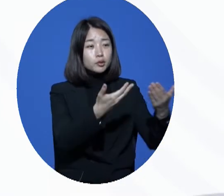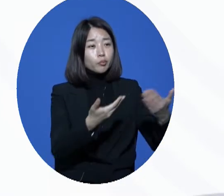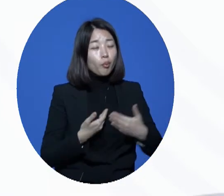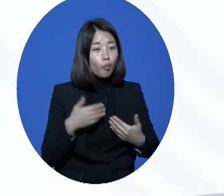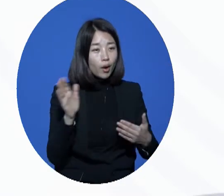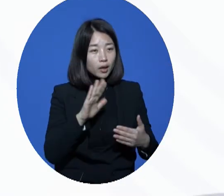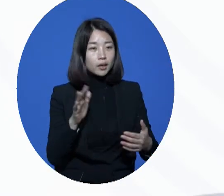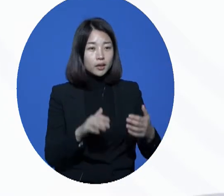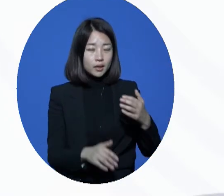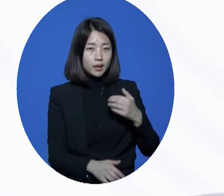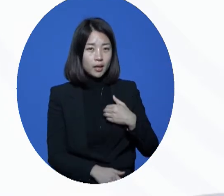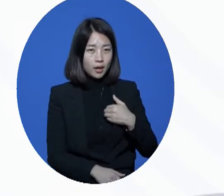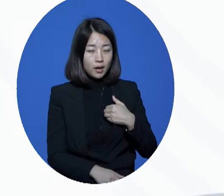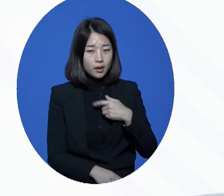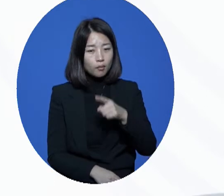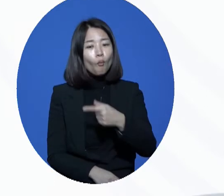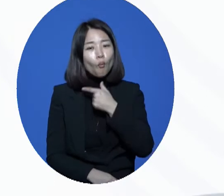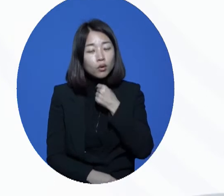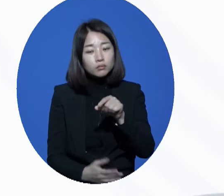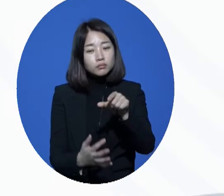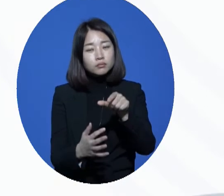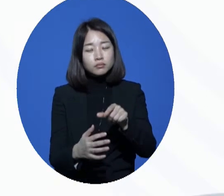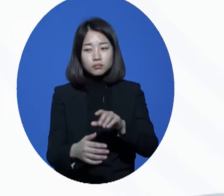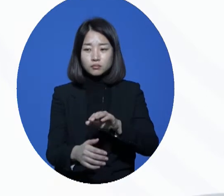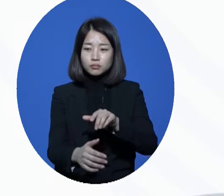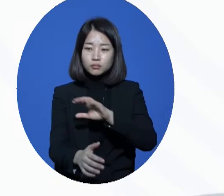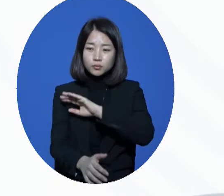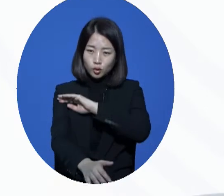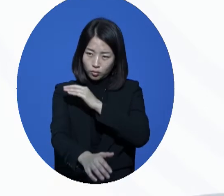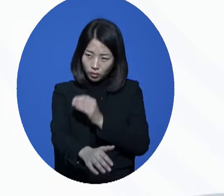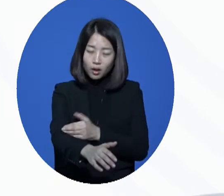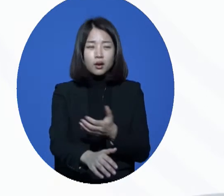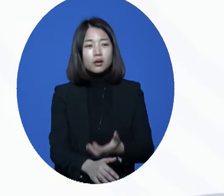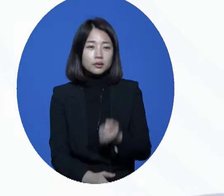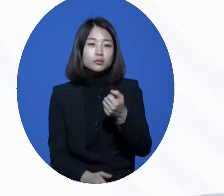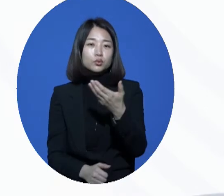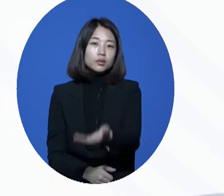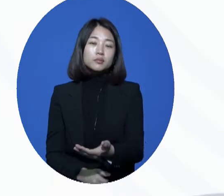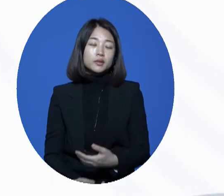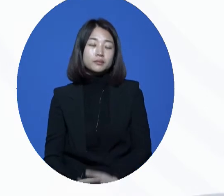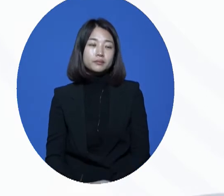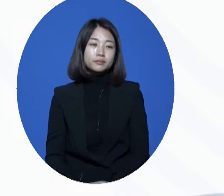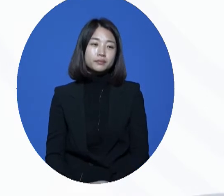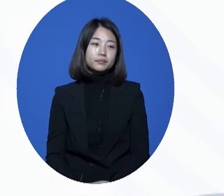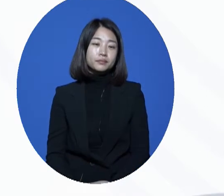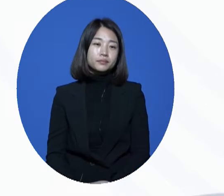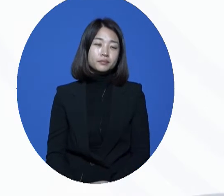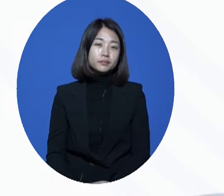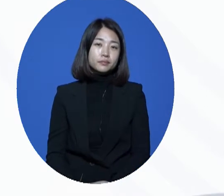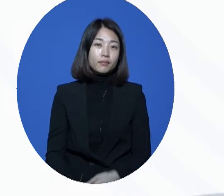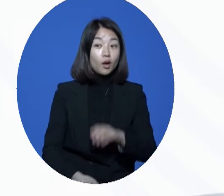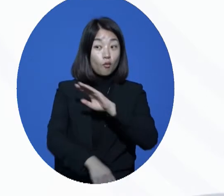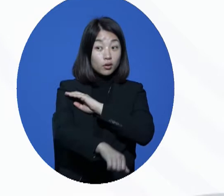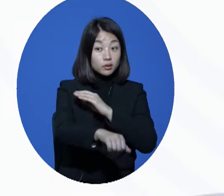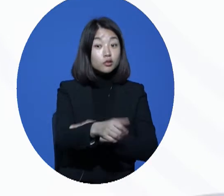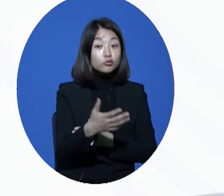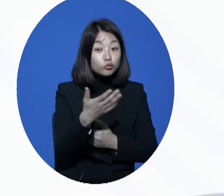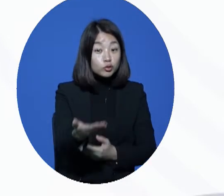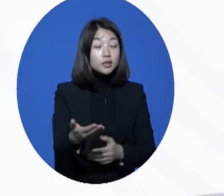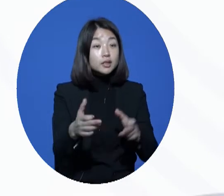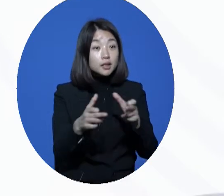아니라 이용자로서 실제 제도 운영의 설계에 관여할 수 있고 그게 실질적인 결정 권한을 가질 수